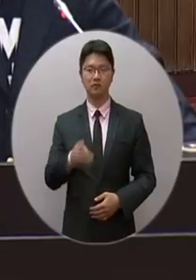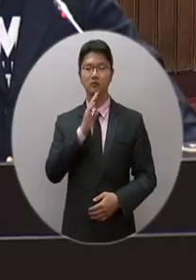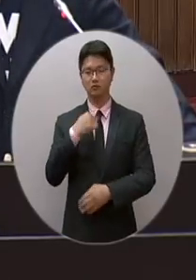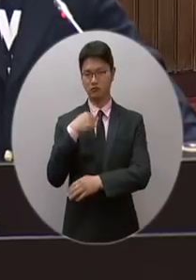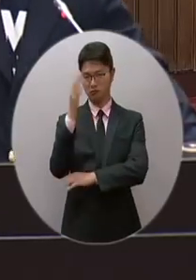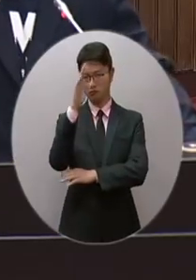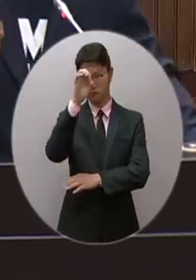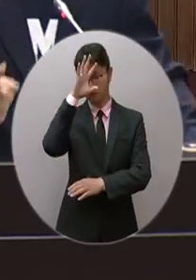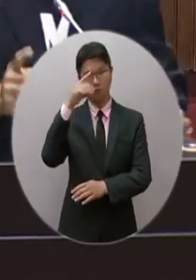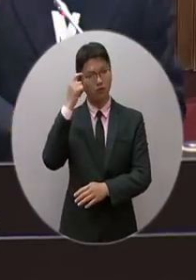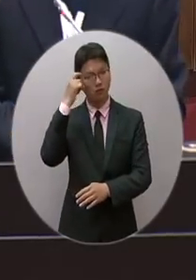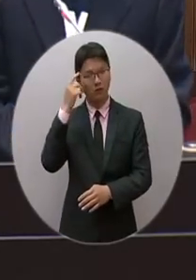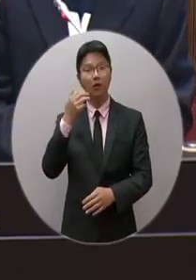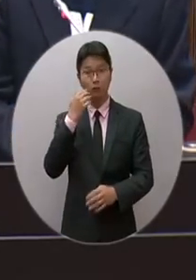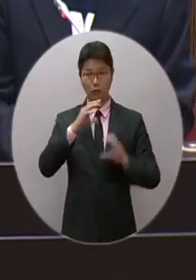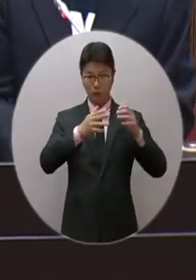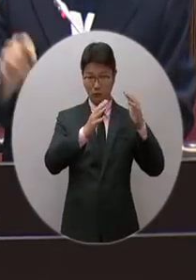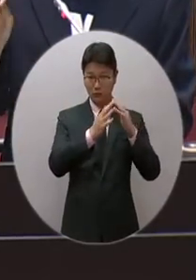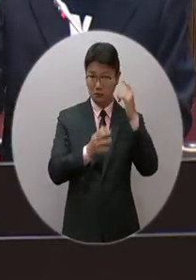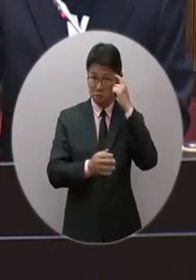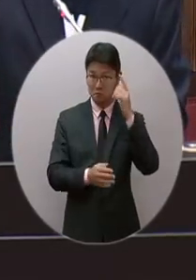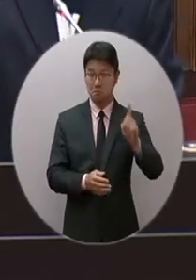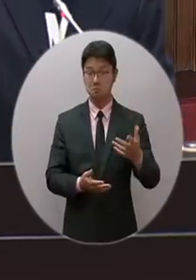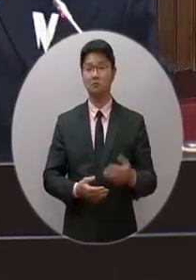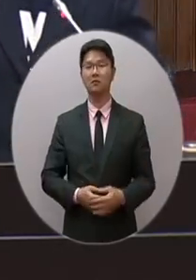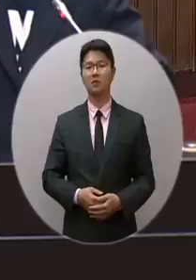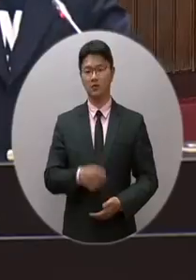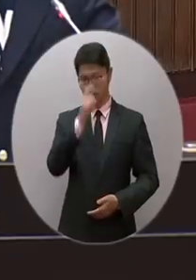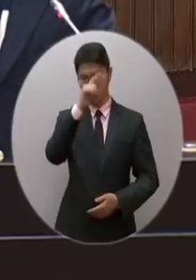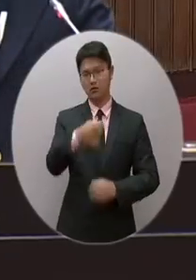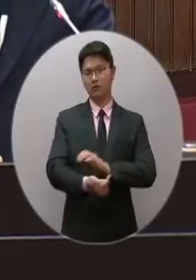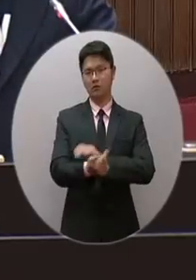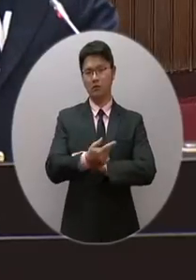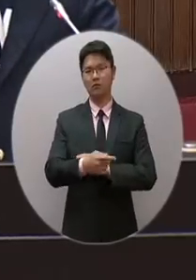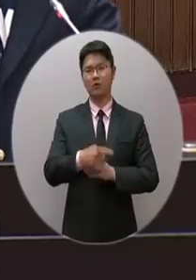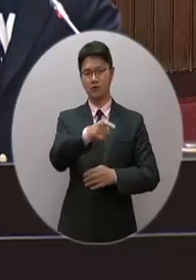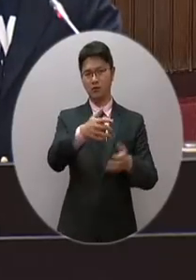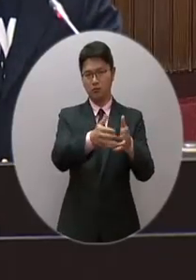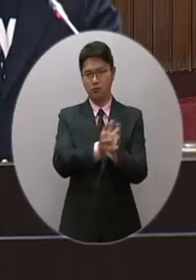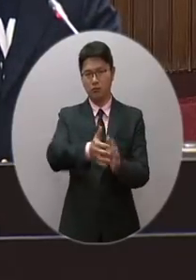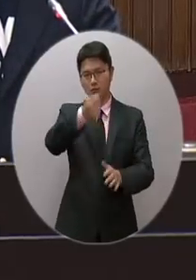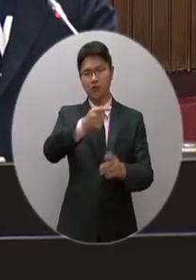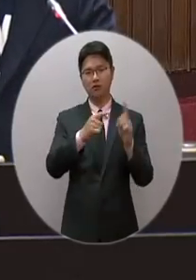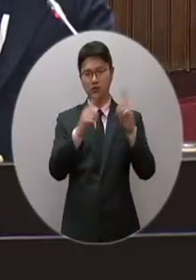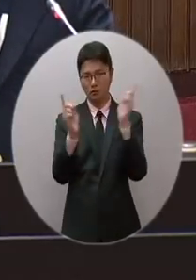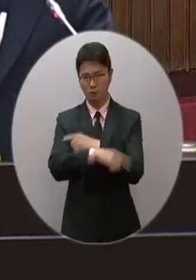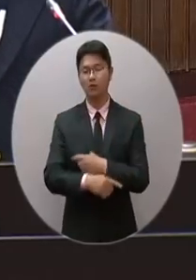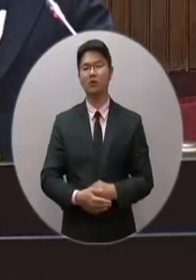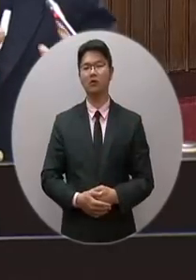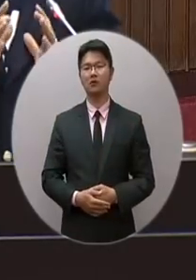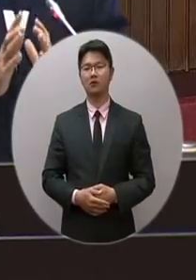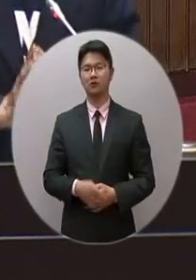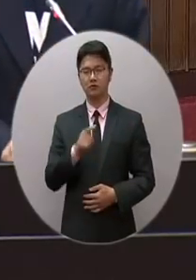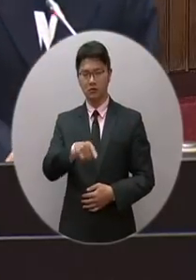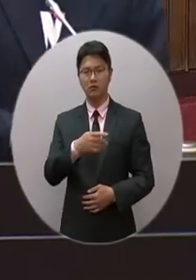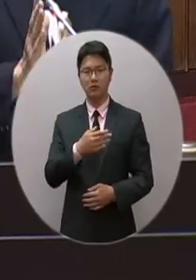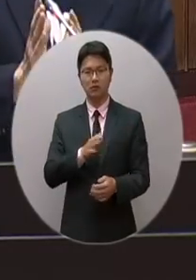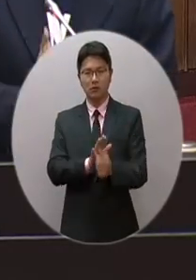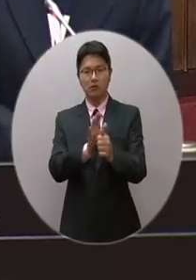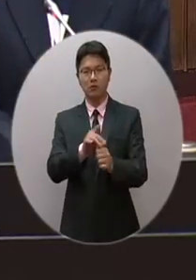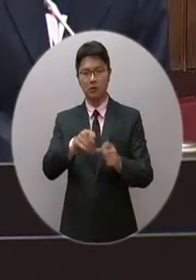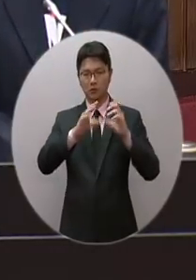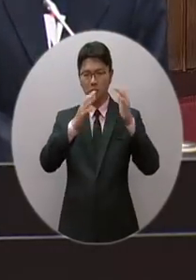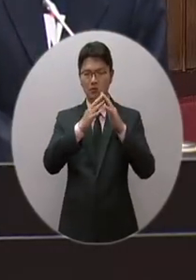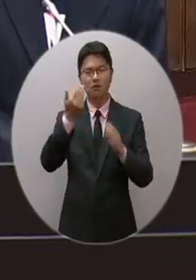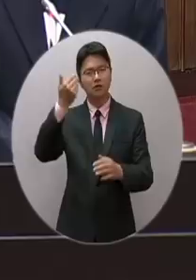角度，但是站在国家角度，我希望你赶快把它换掉。真的，按照为了这国家好，让人家知道过